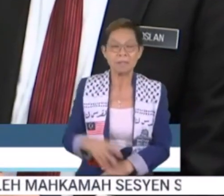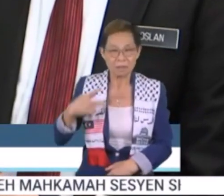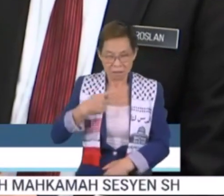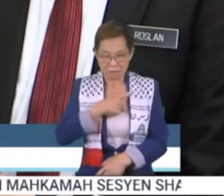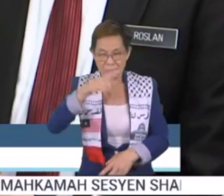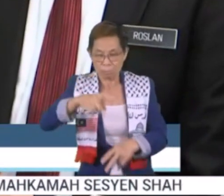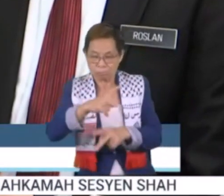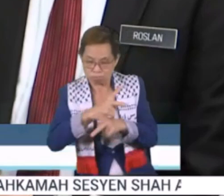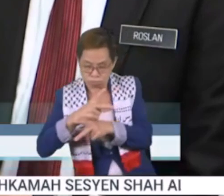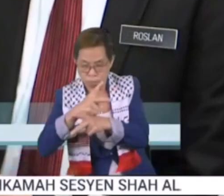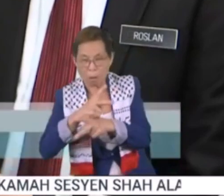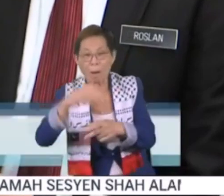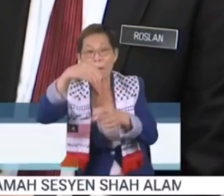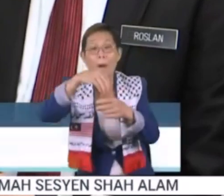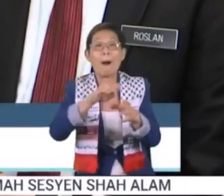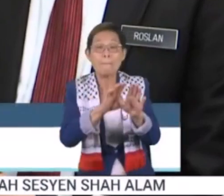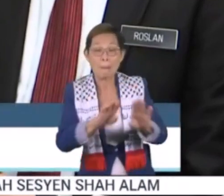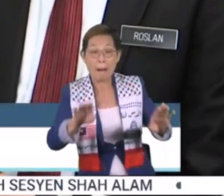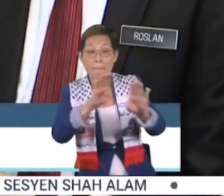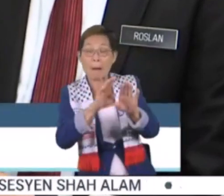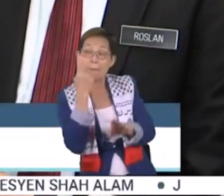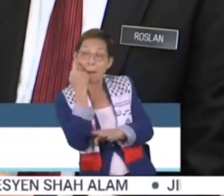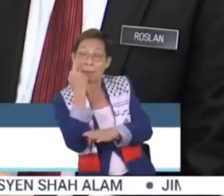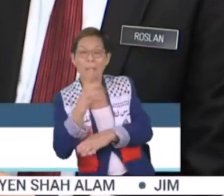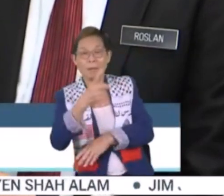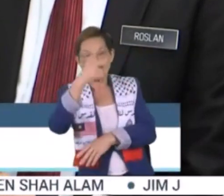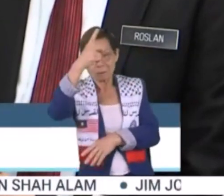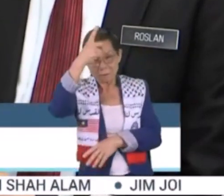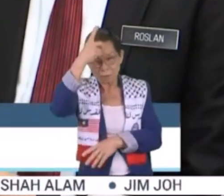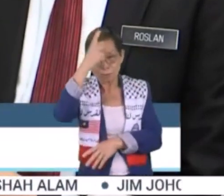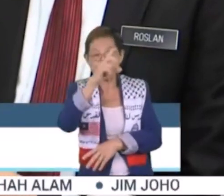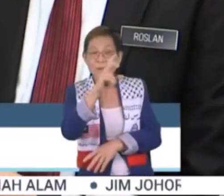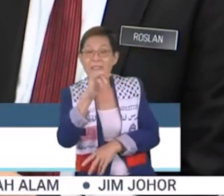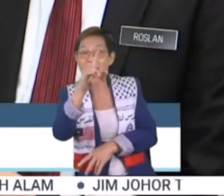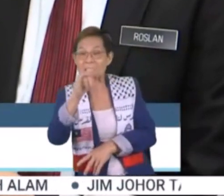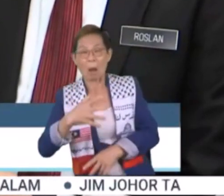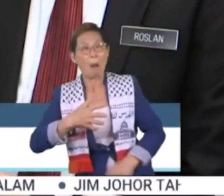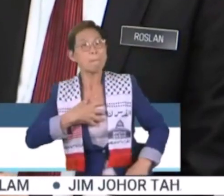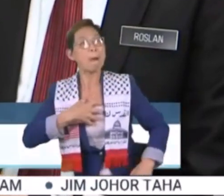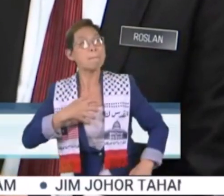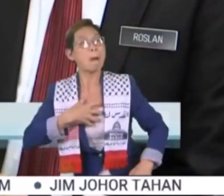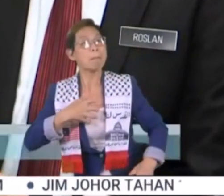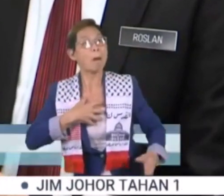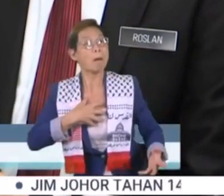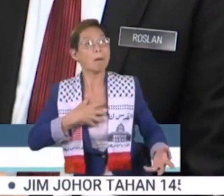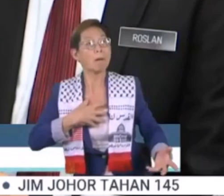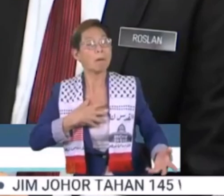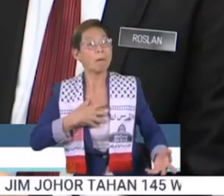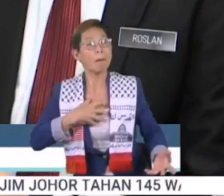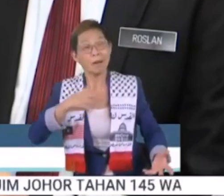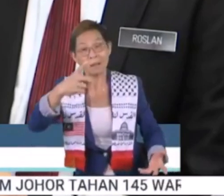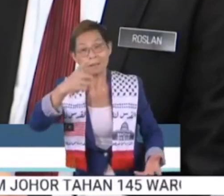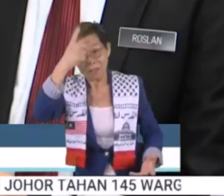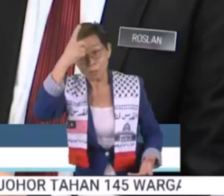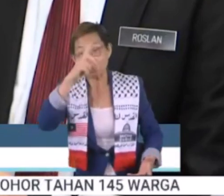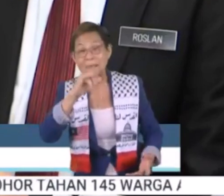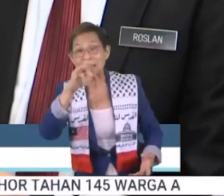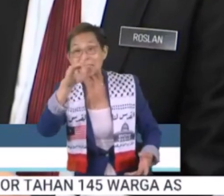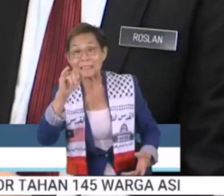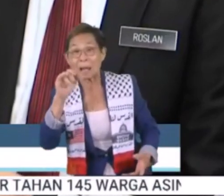Perlu kita waspada. Masuk dalam berita baru-baru ini, Datuk Sri Siti Nurhaliza mengadu bahawa terdapat